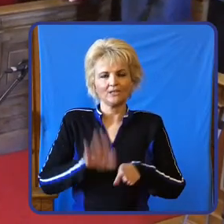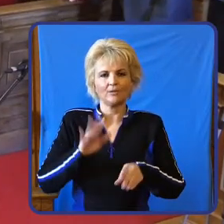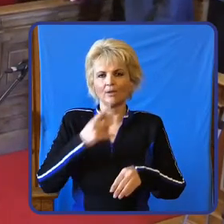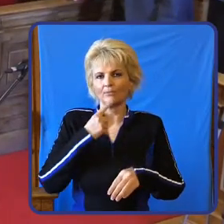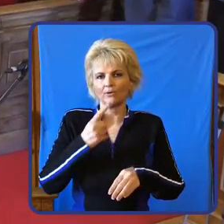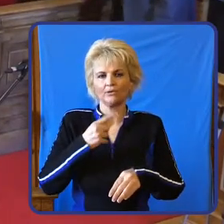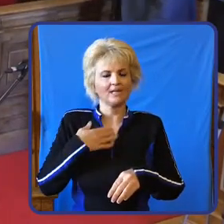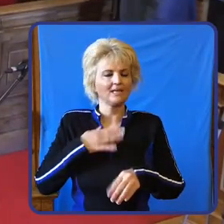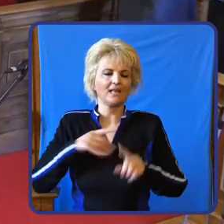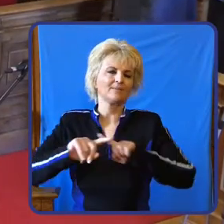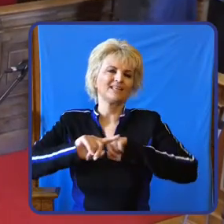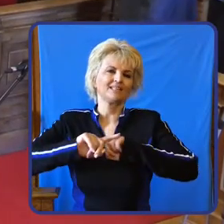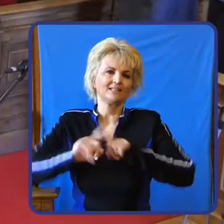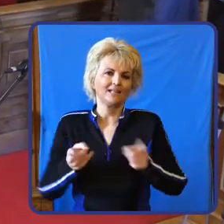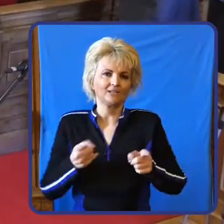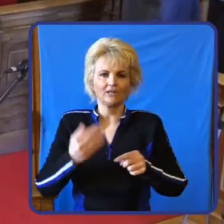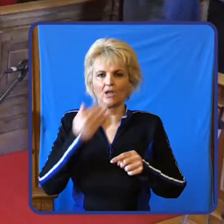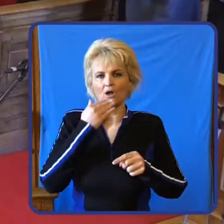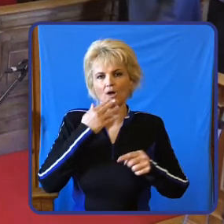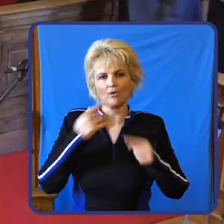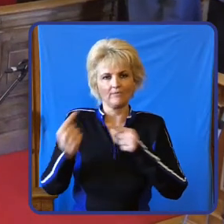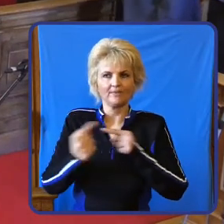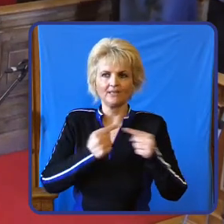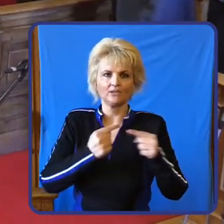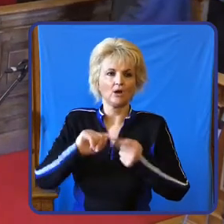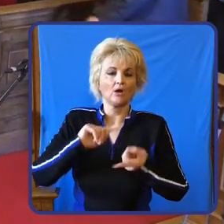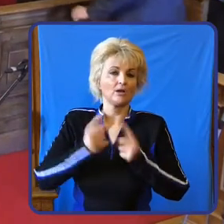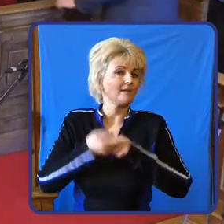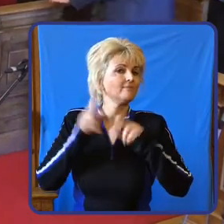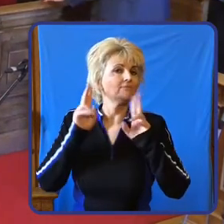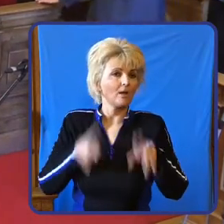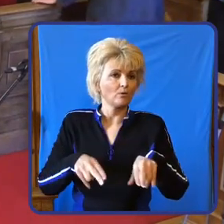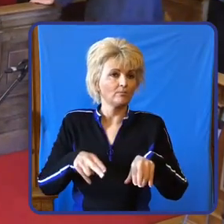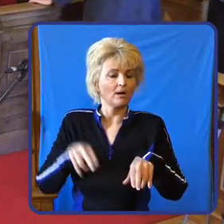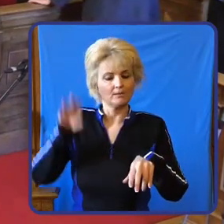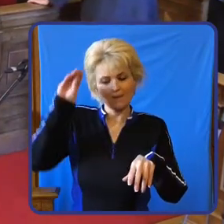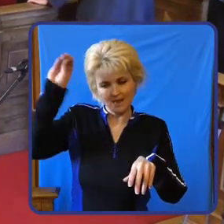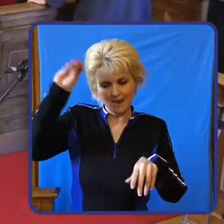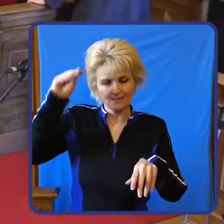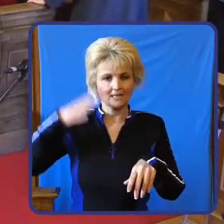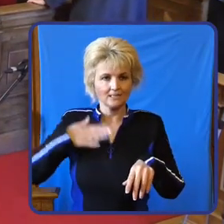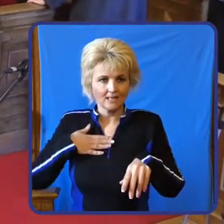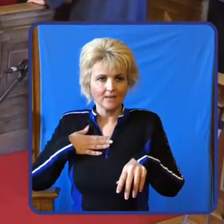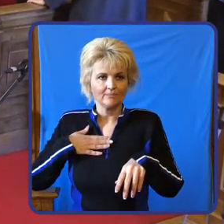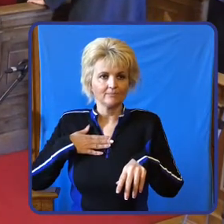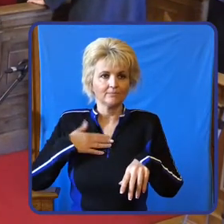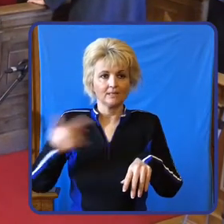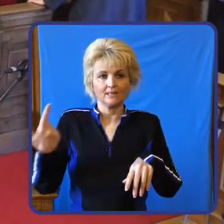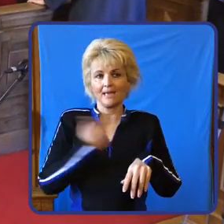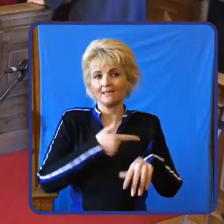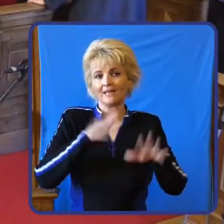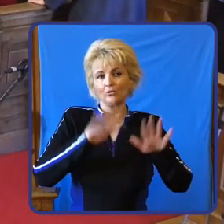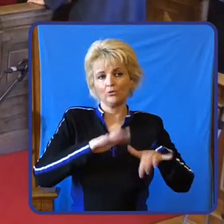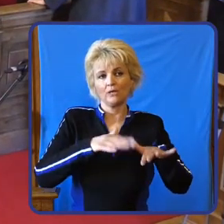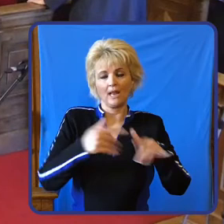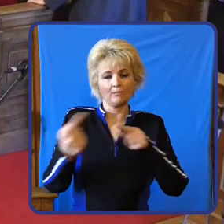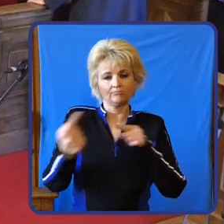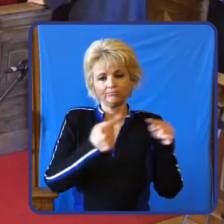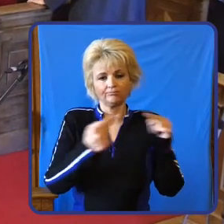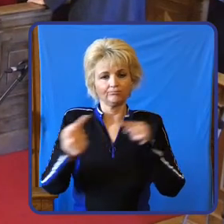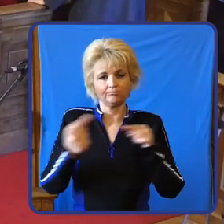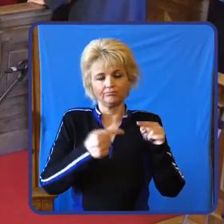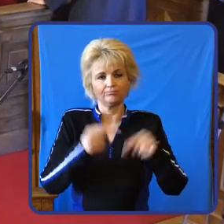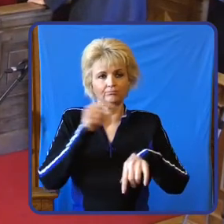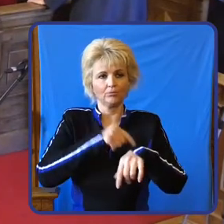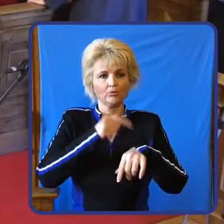hogy én nem kitiltani akarom ezeket a vitákat innen, hanem tényleg bejelentkezem. Ketten üljenek le beszélgetni, vitatkozni